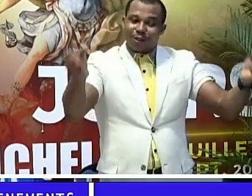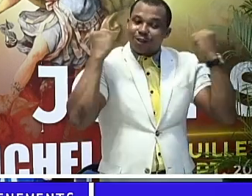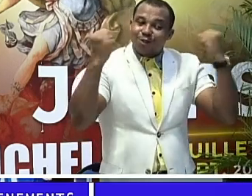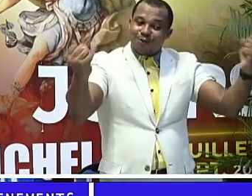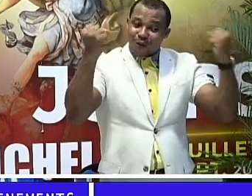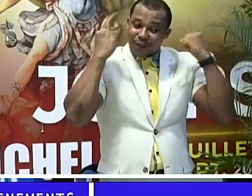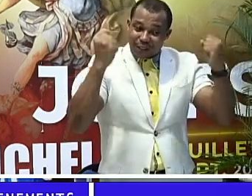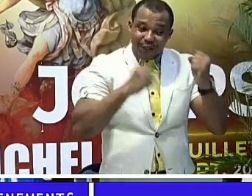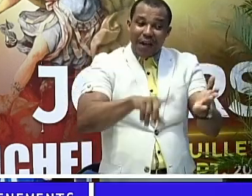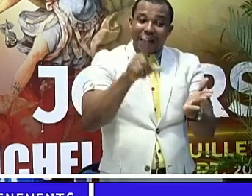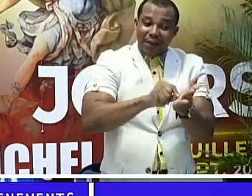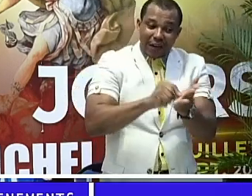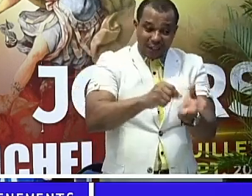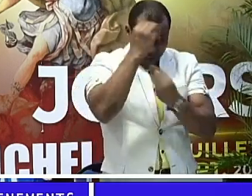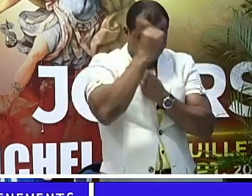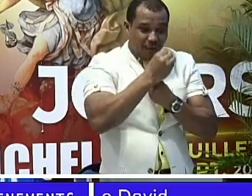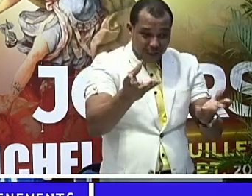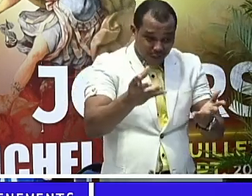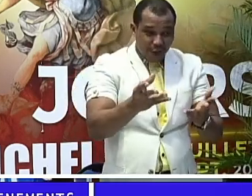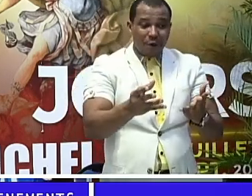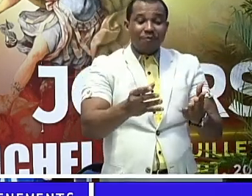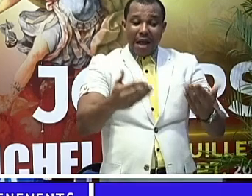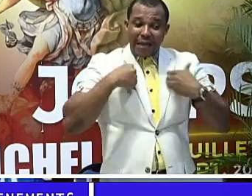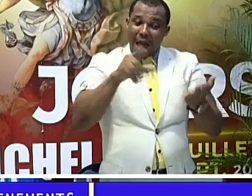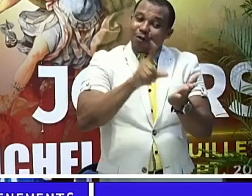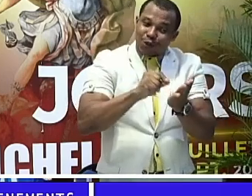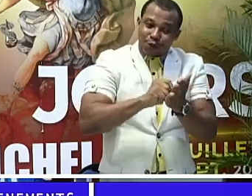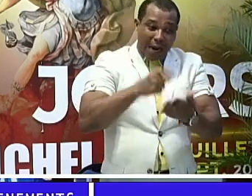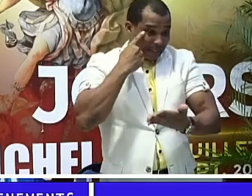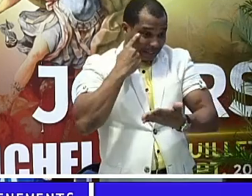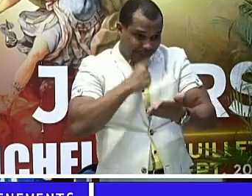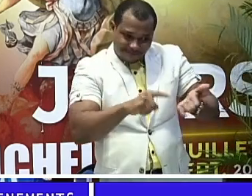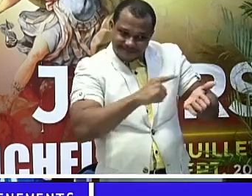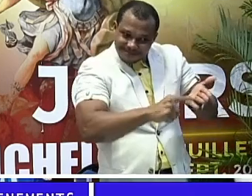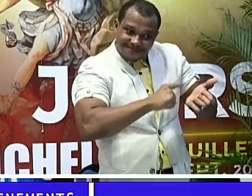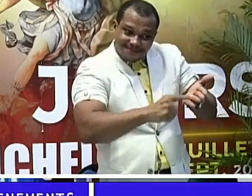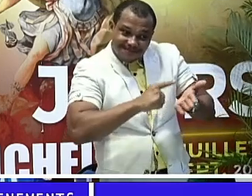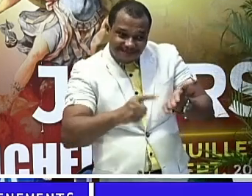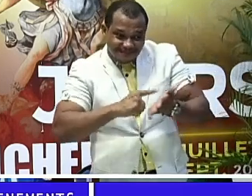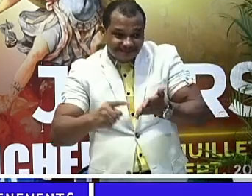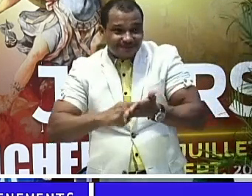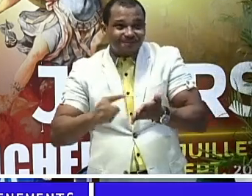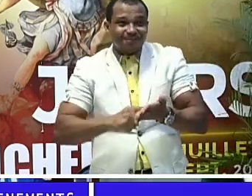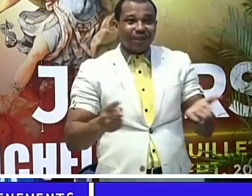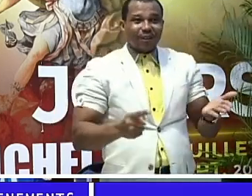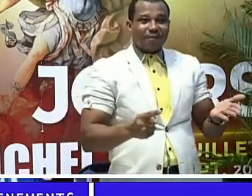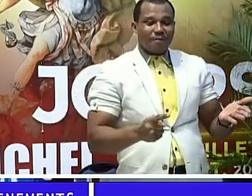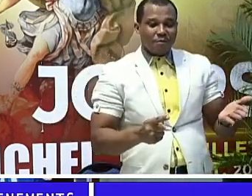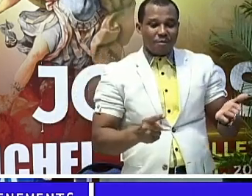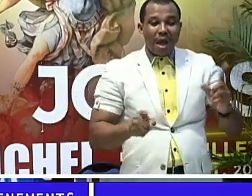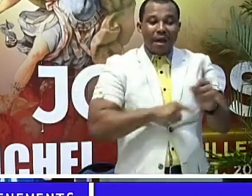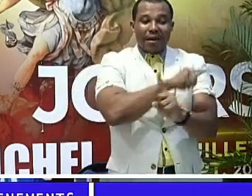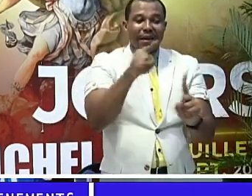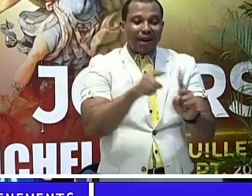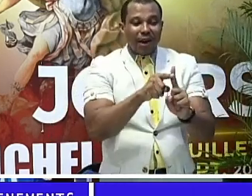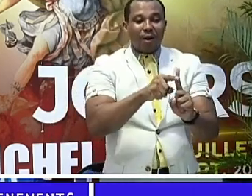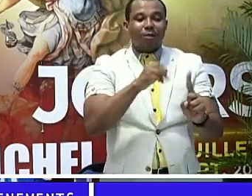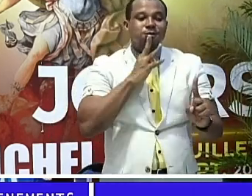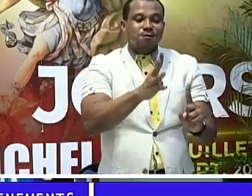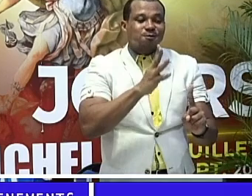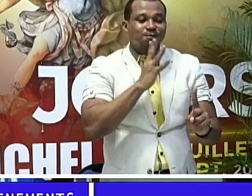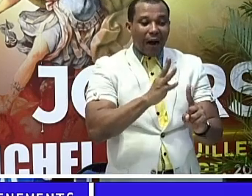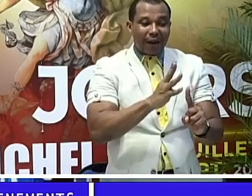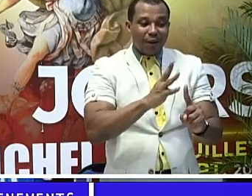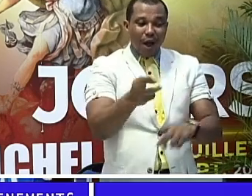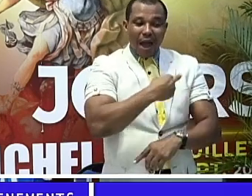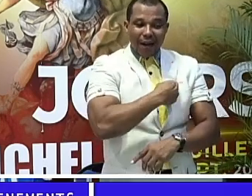Des journalistes d'enquête, des journalistes culturels, des journalistes de religion également. Et lorsqu'on parle dans le domaine religieux, il